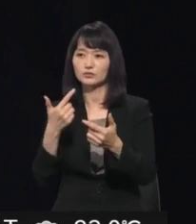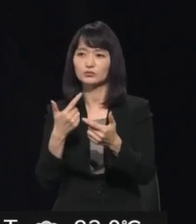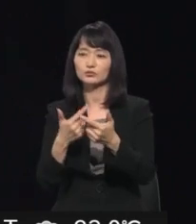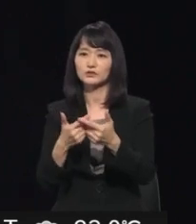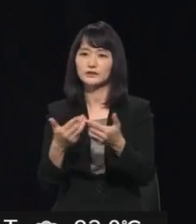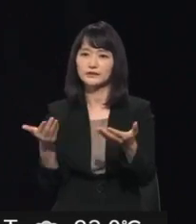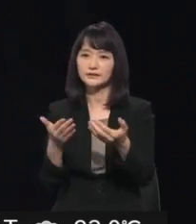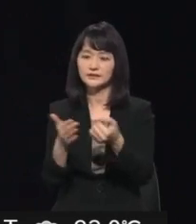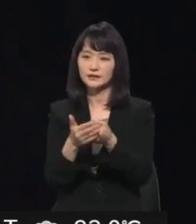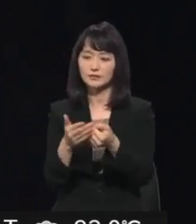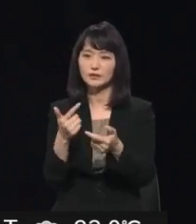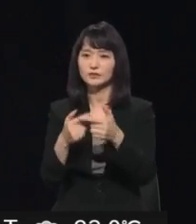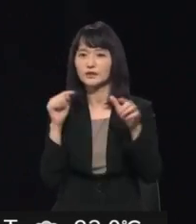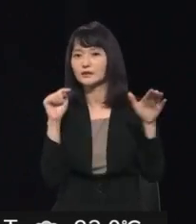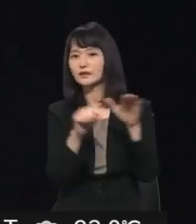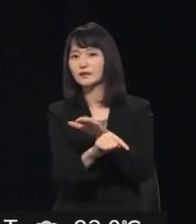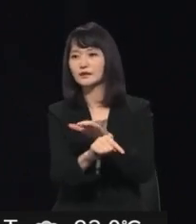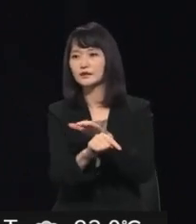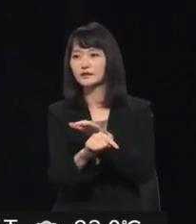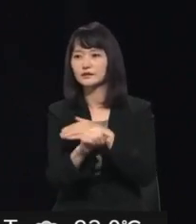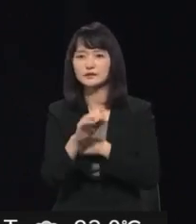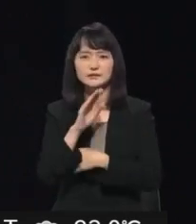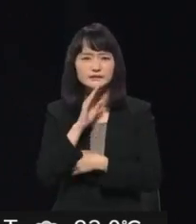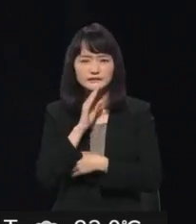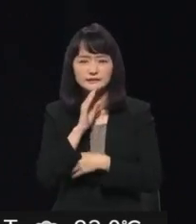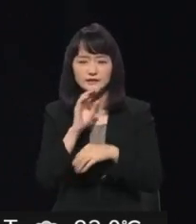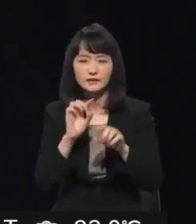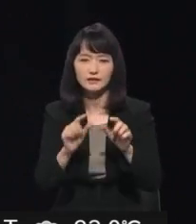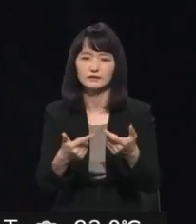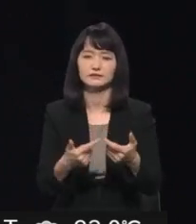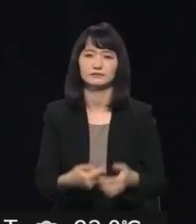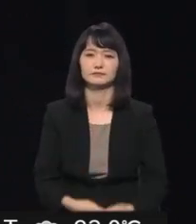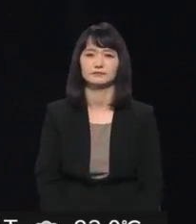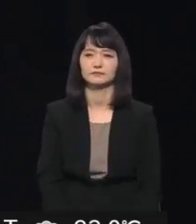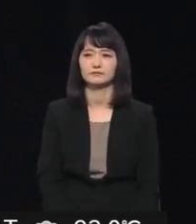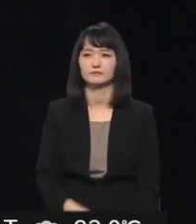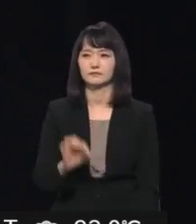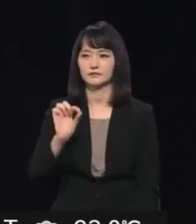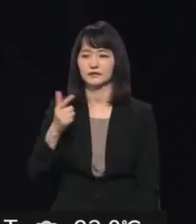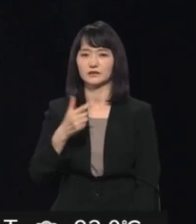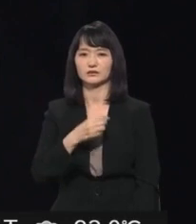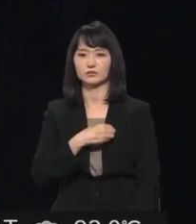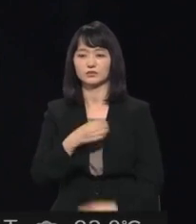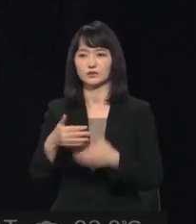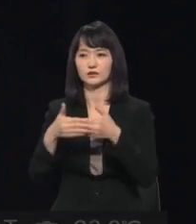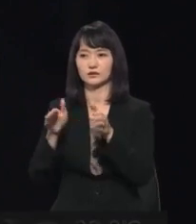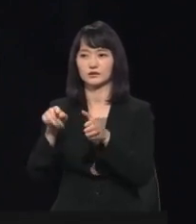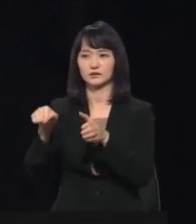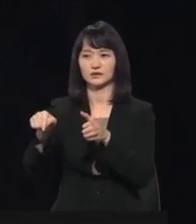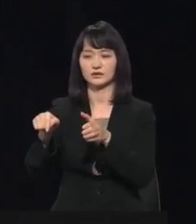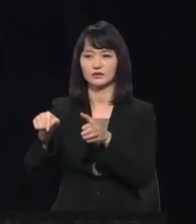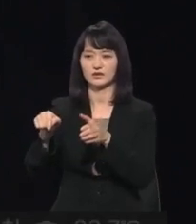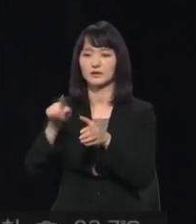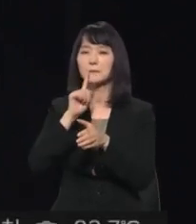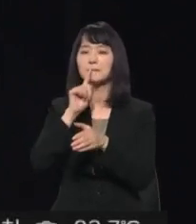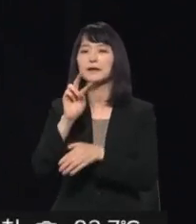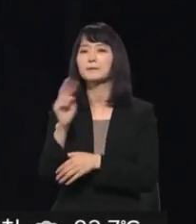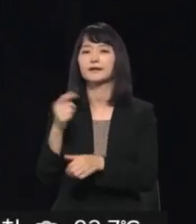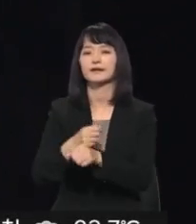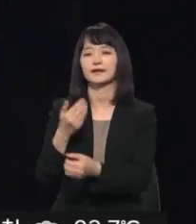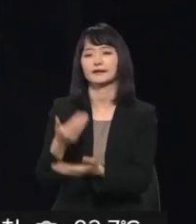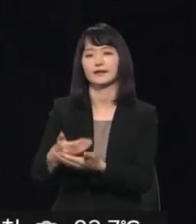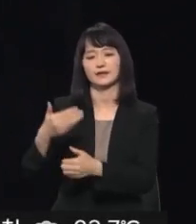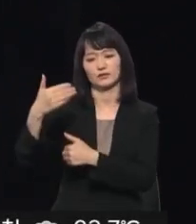라고 얘기했는데 그게 이제 사실과 다르다 뭐 안 온실에서 얘기가 돼서 그걸 정정을 해달라고 그때